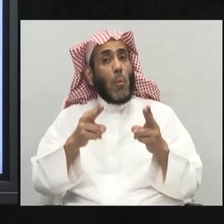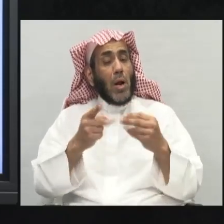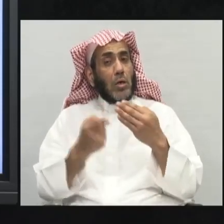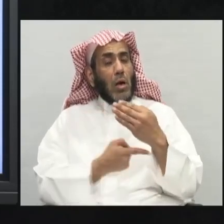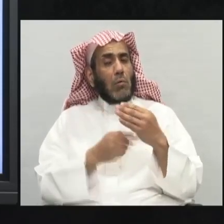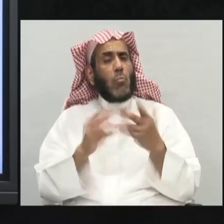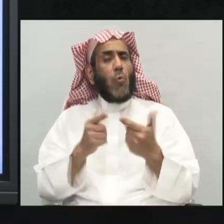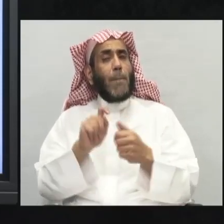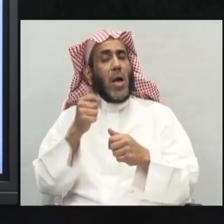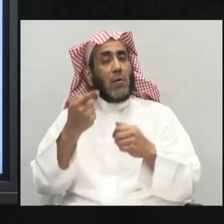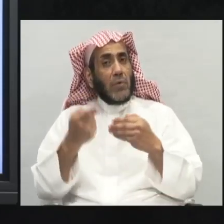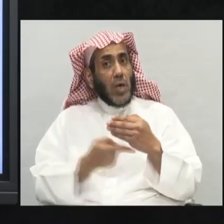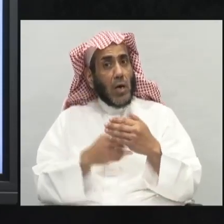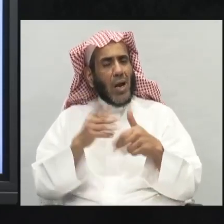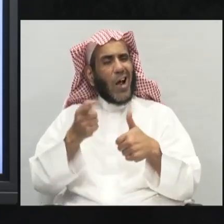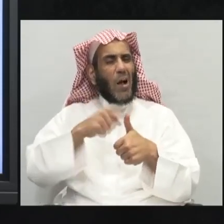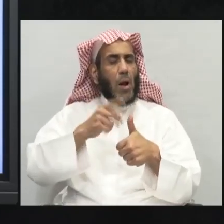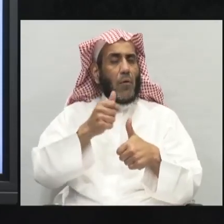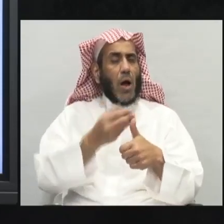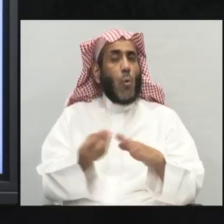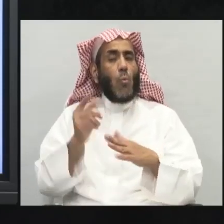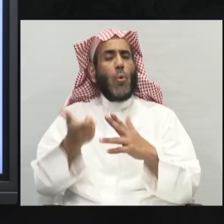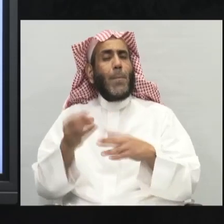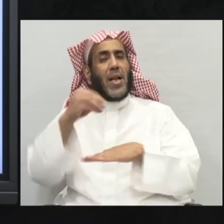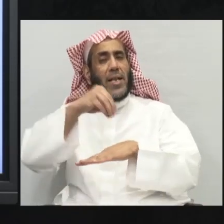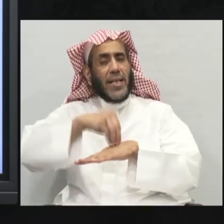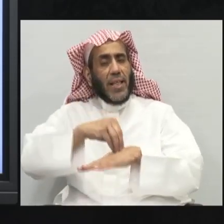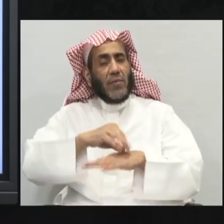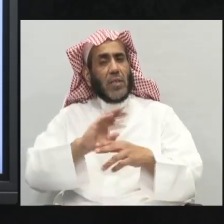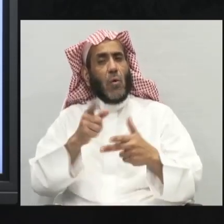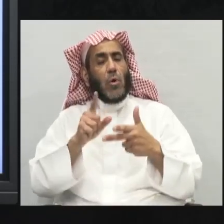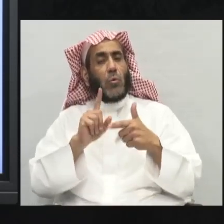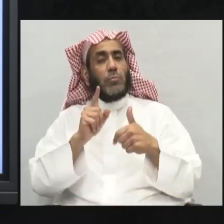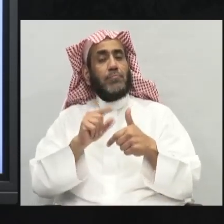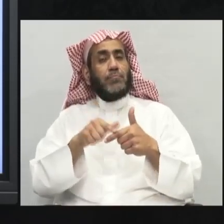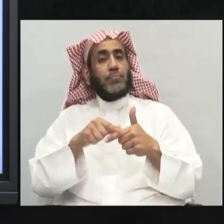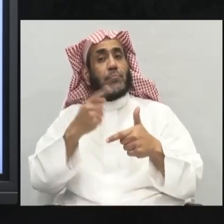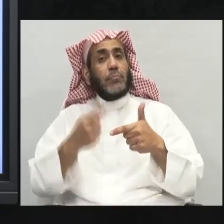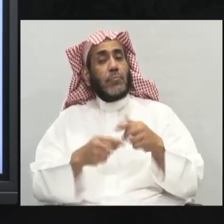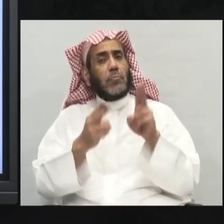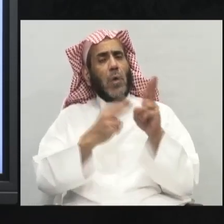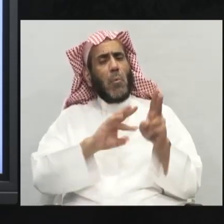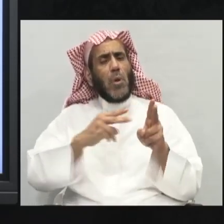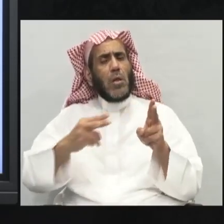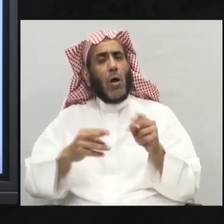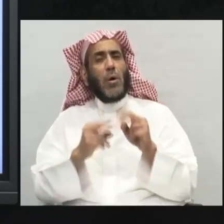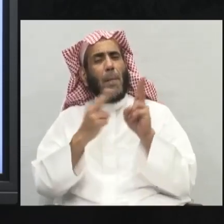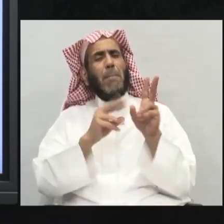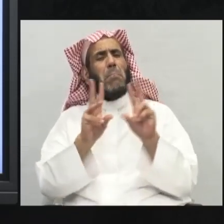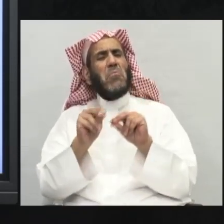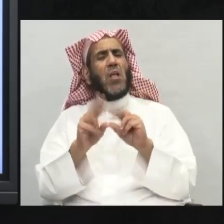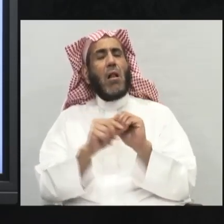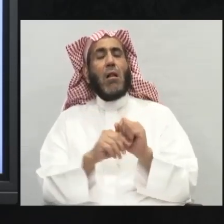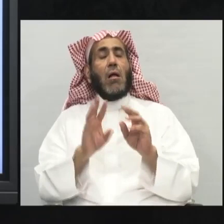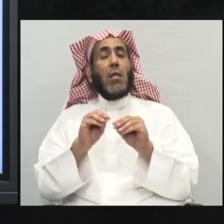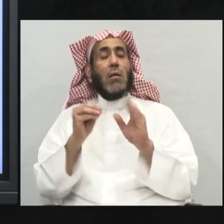اما بحرف الجر او بالاضافه او يكون او يكون تابعا من التوابع اذا هذه المواضع